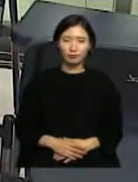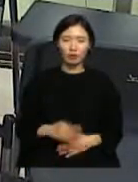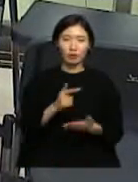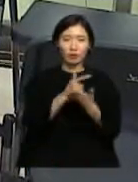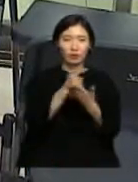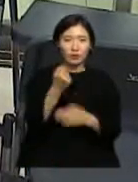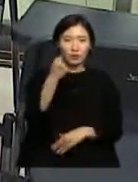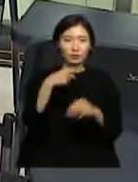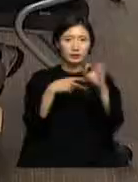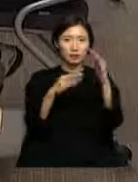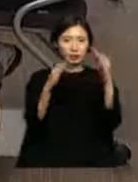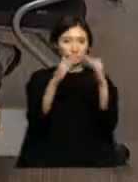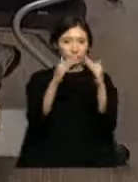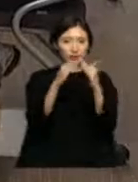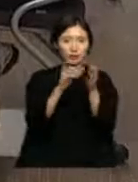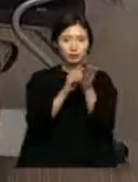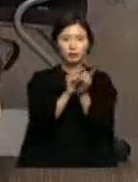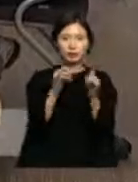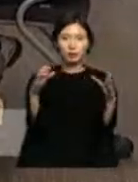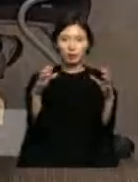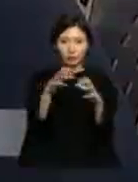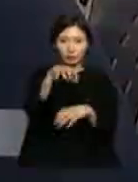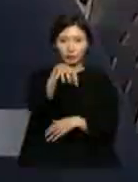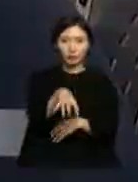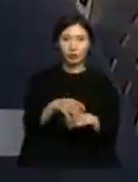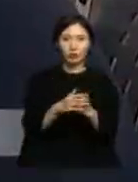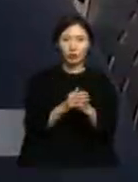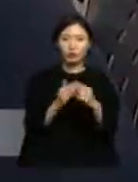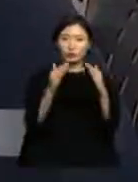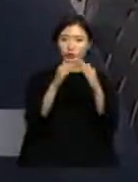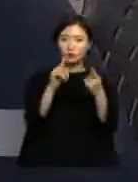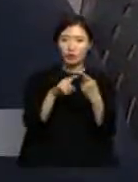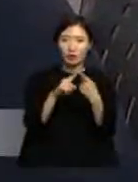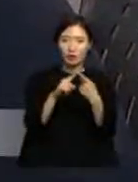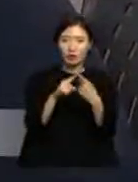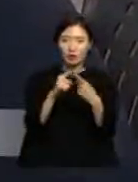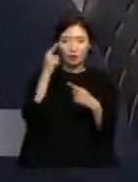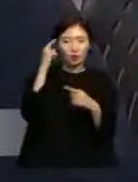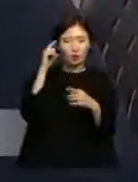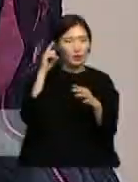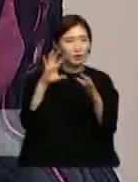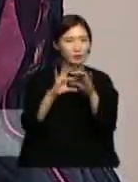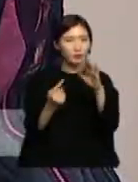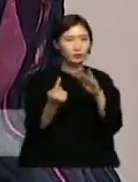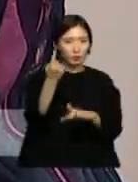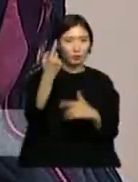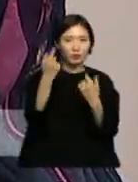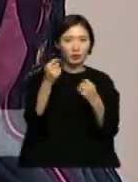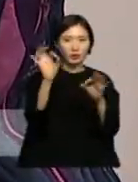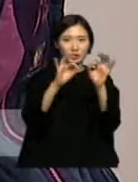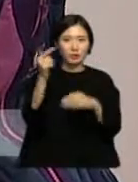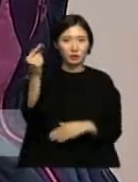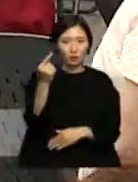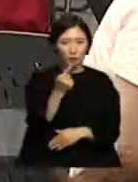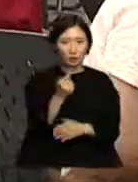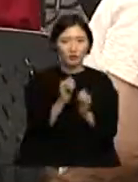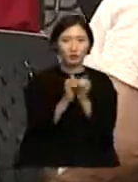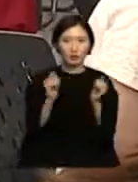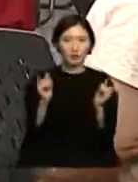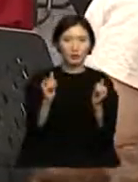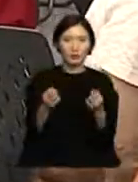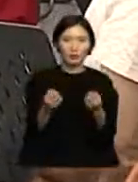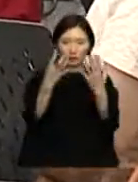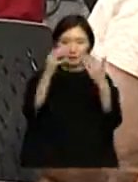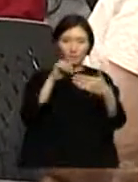노원 에너지 제로 주택 입주자 모집 현장입니다. 주택에 대한 높은 관심을 보여주듯 찾아온 신청인들로